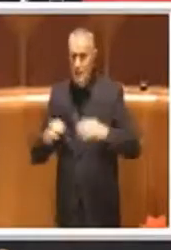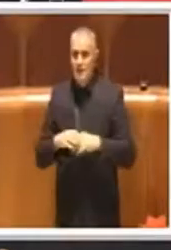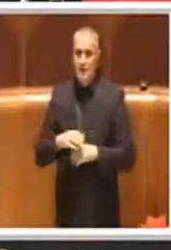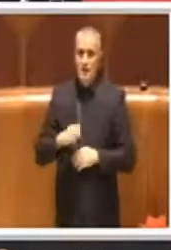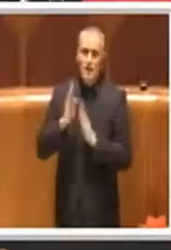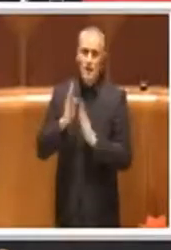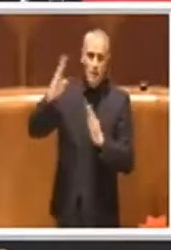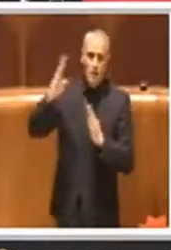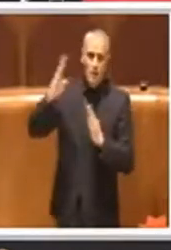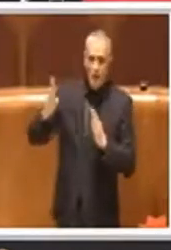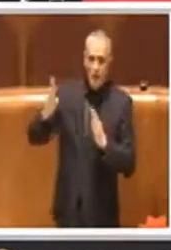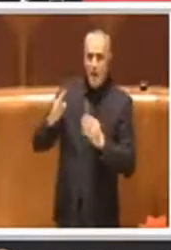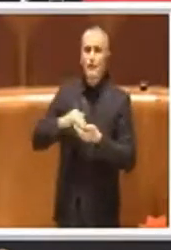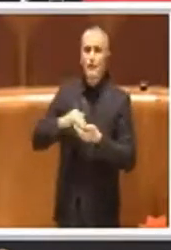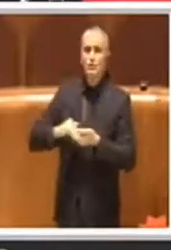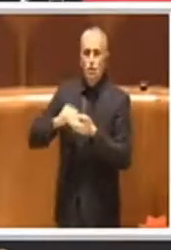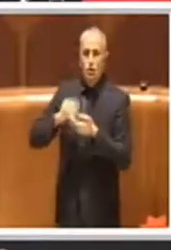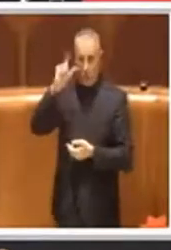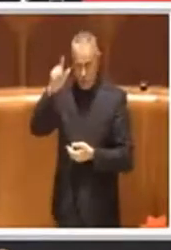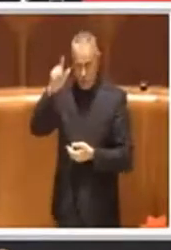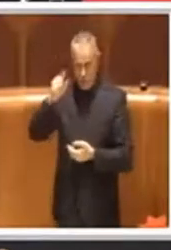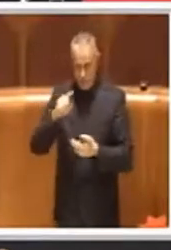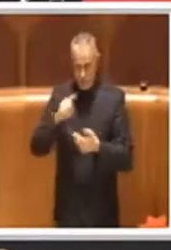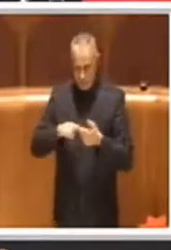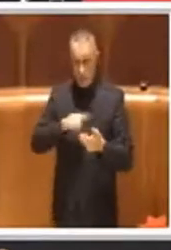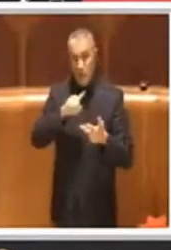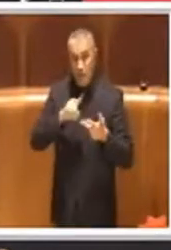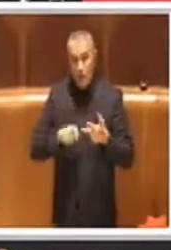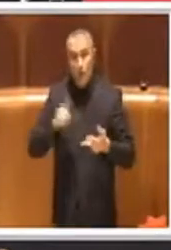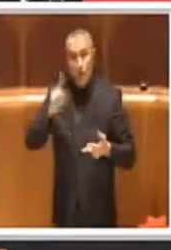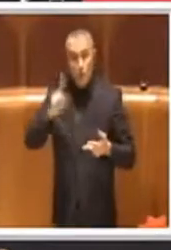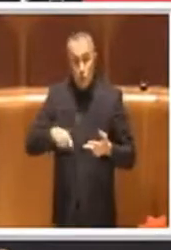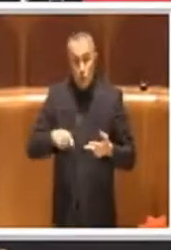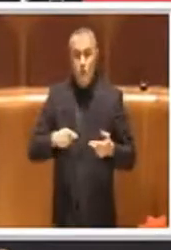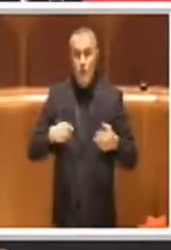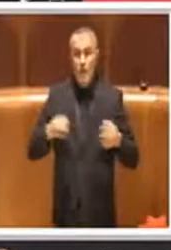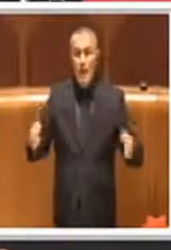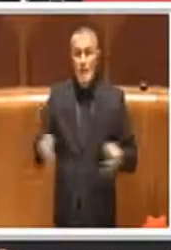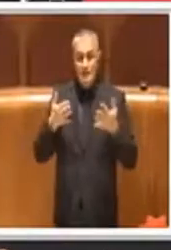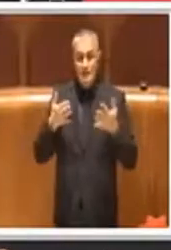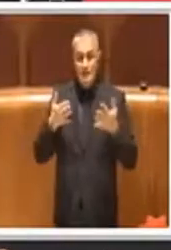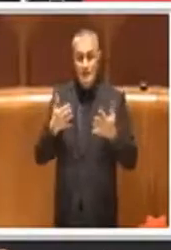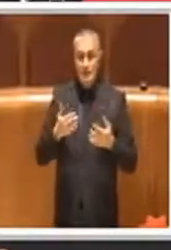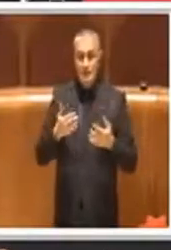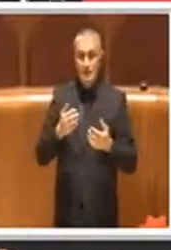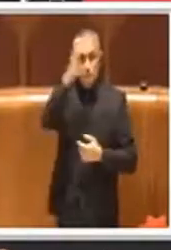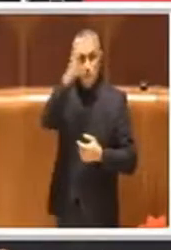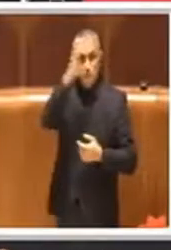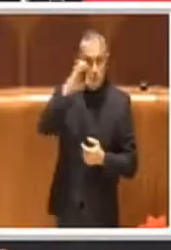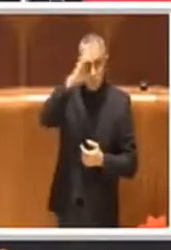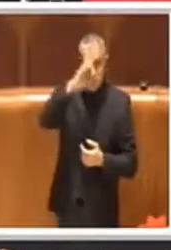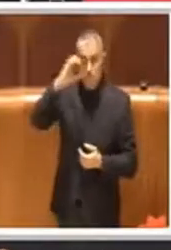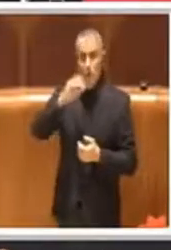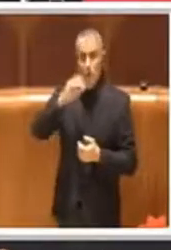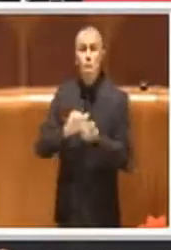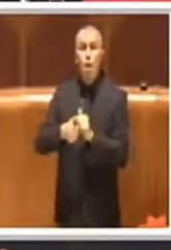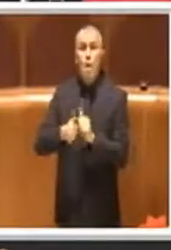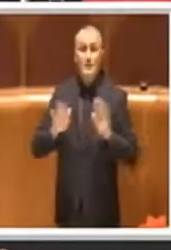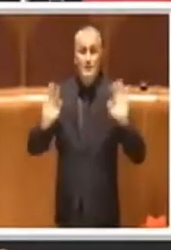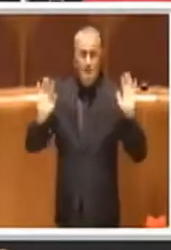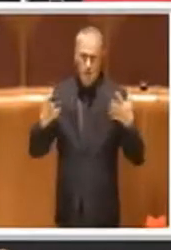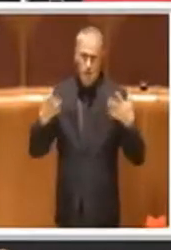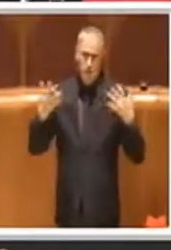culturali, la promozione di eventi e tour sportivi, che in realtà in parte è già stata fatta per i grandi